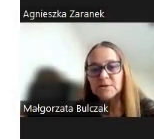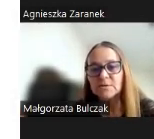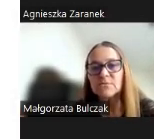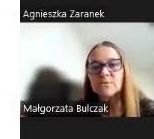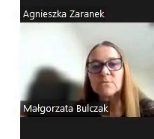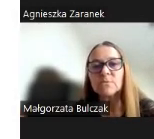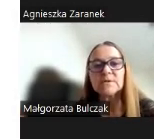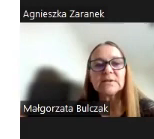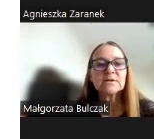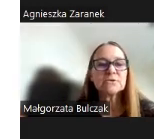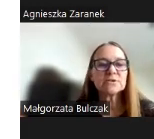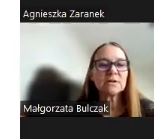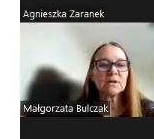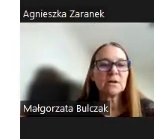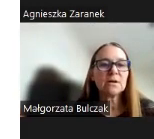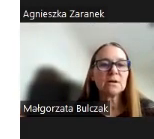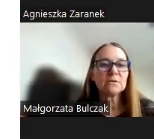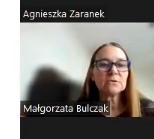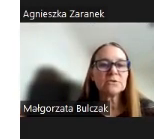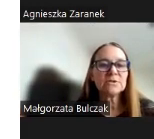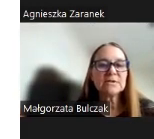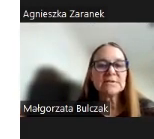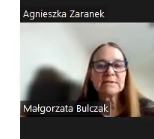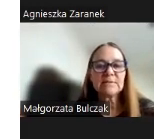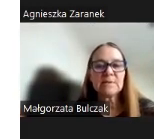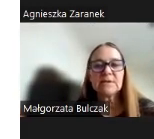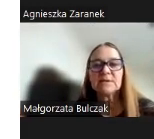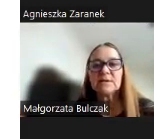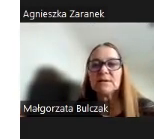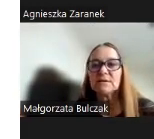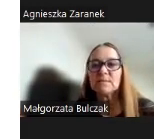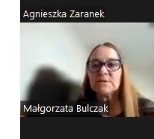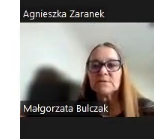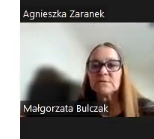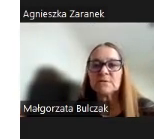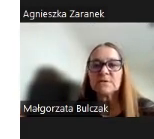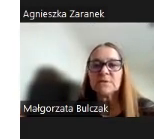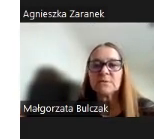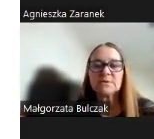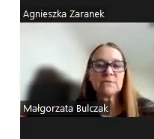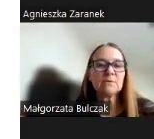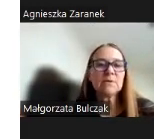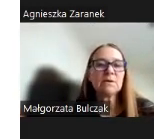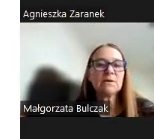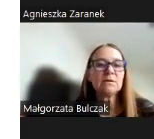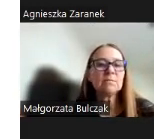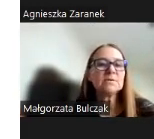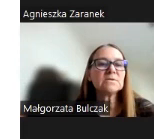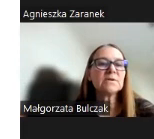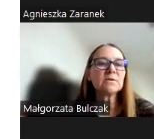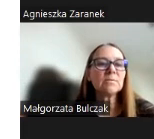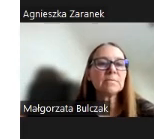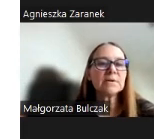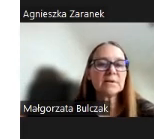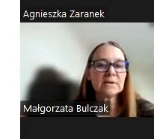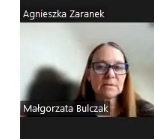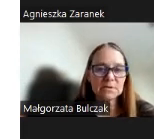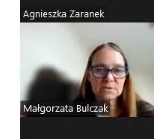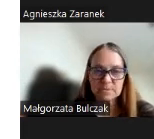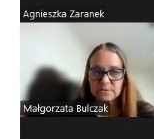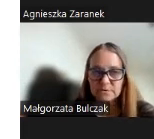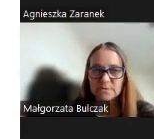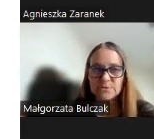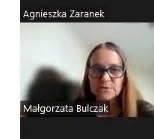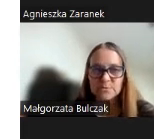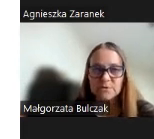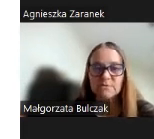motywacyjną, PR-ową, dlatego że no, życie nie jest takie piękne, jak będzie to wyglądało na filmie i my z wieloma barierami